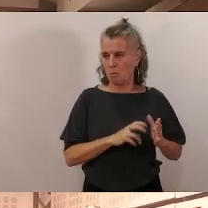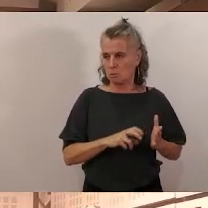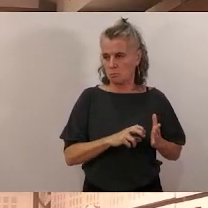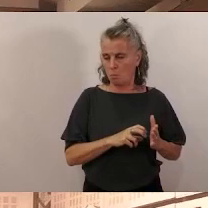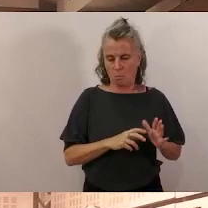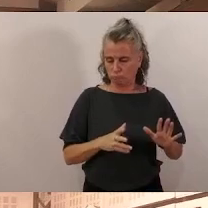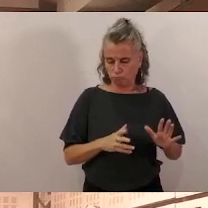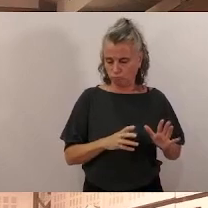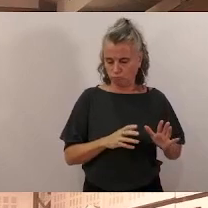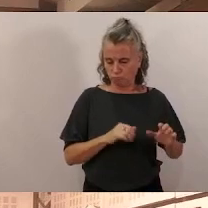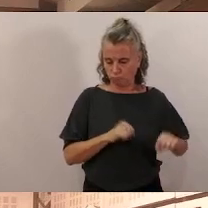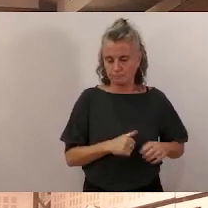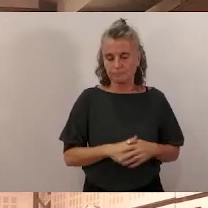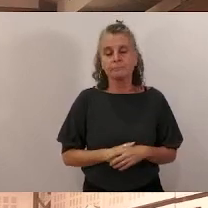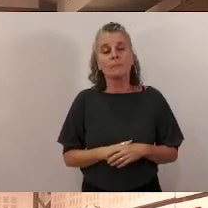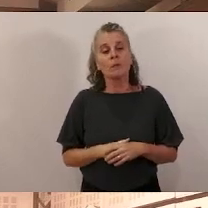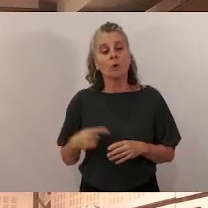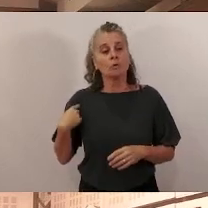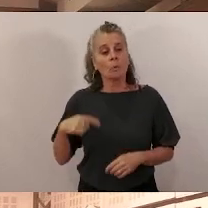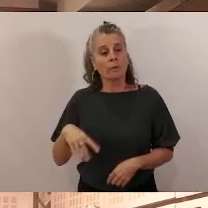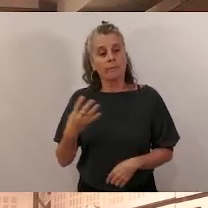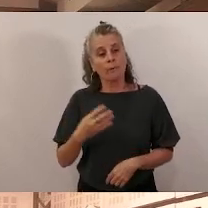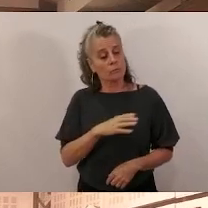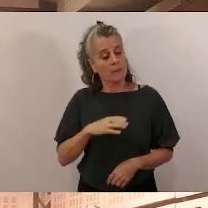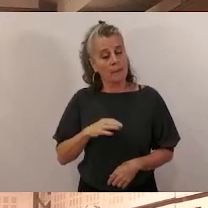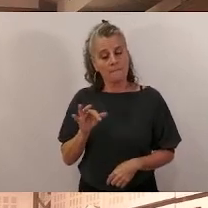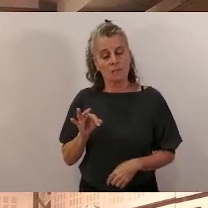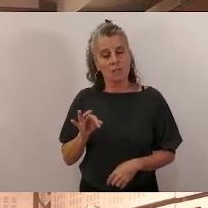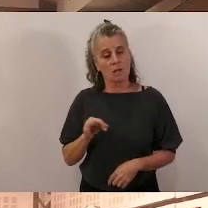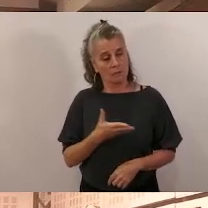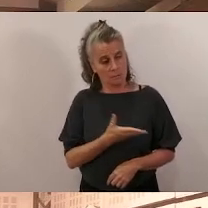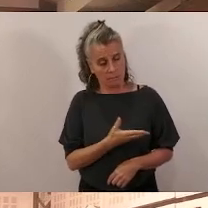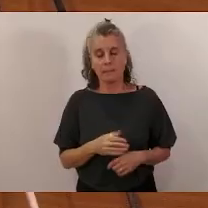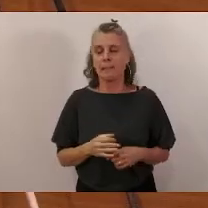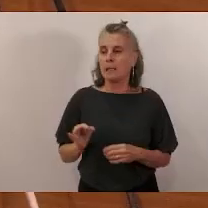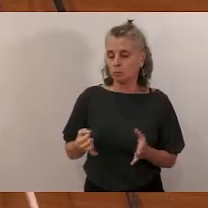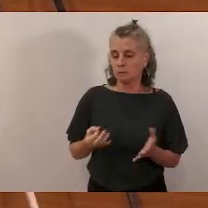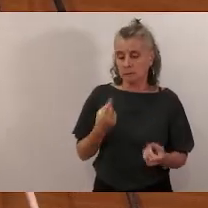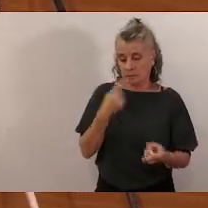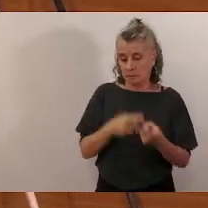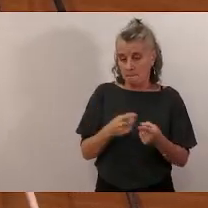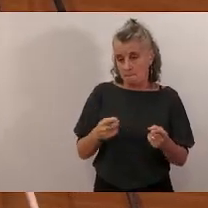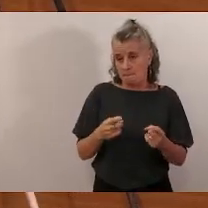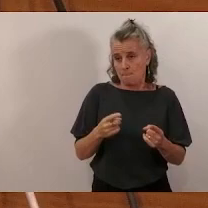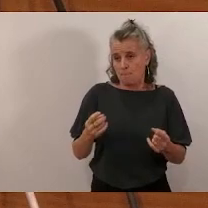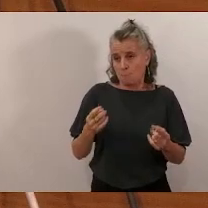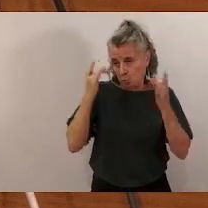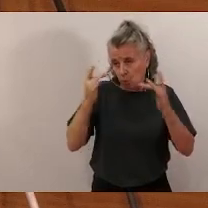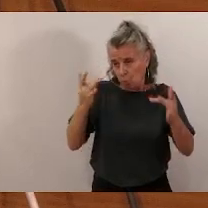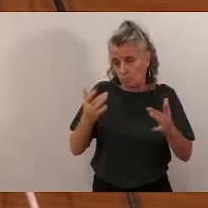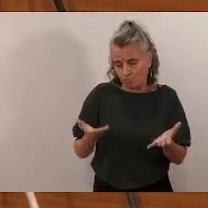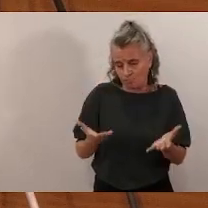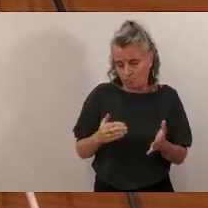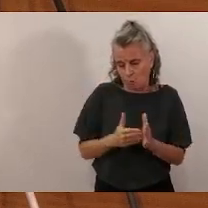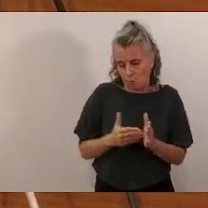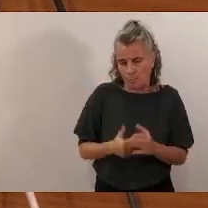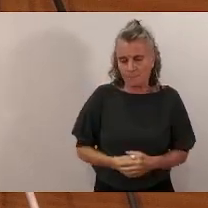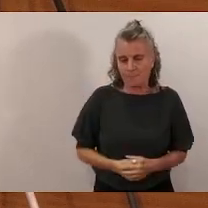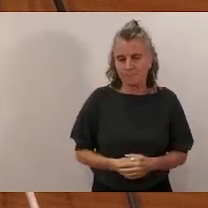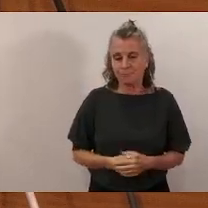numéro 14, Madame Fréchel. Il s'agit d'un rapport concernant la culture, à nouveau. Il s'agit de